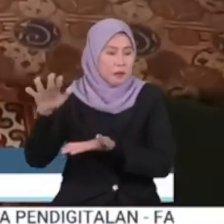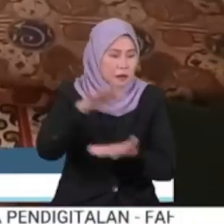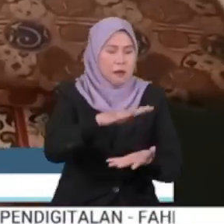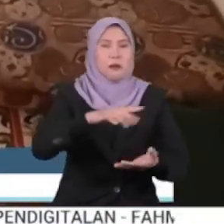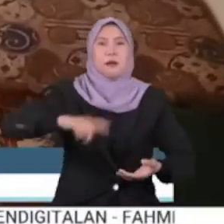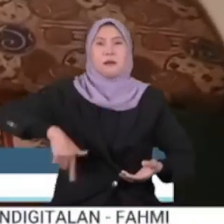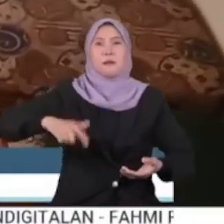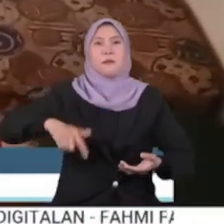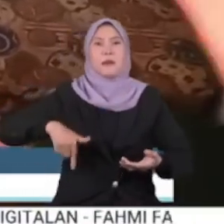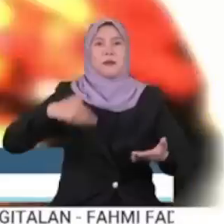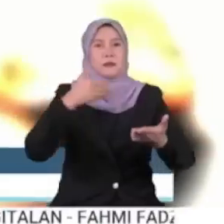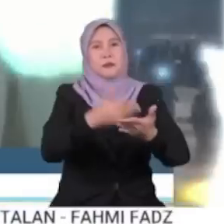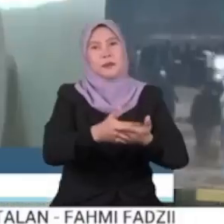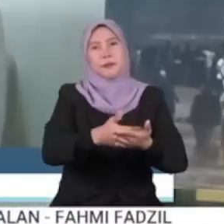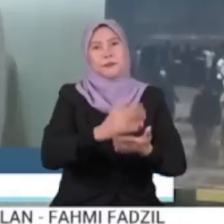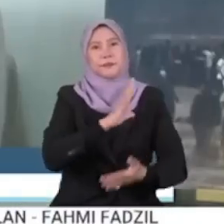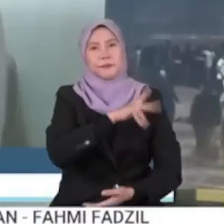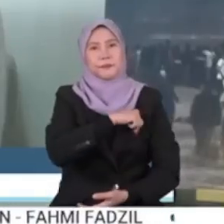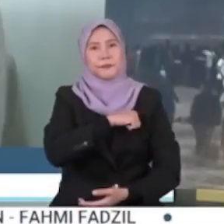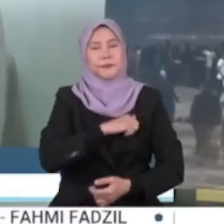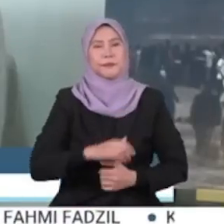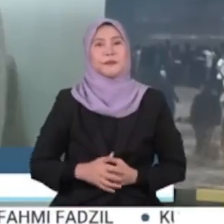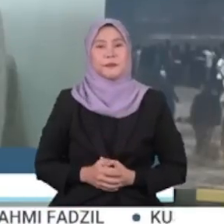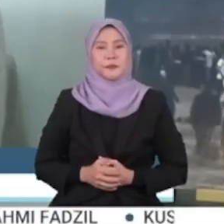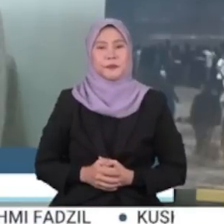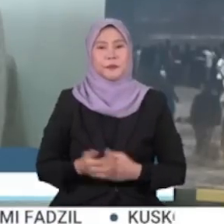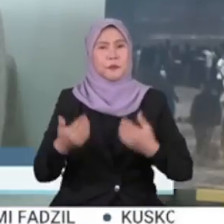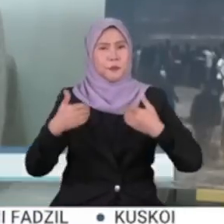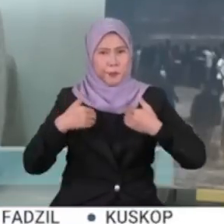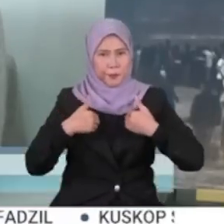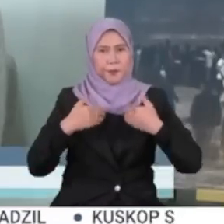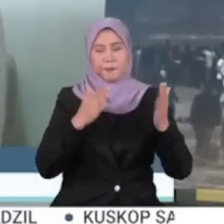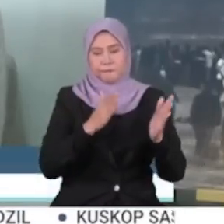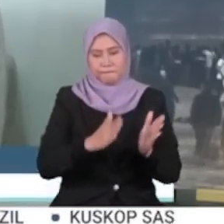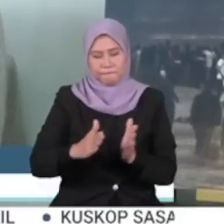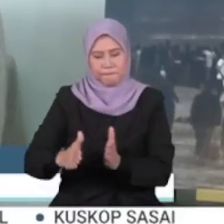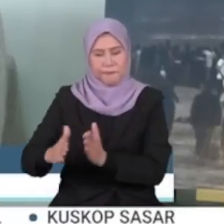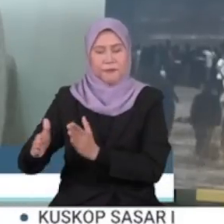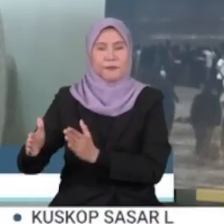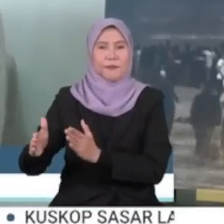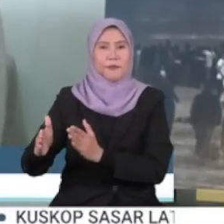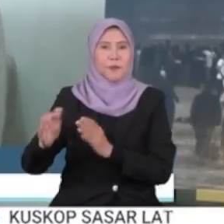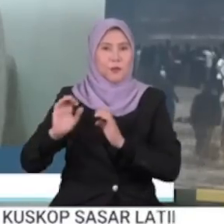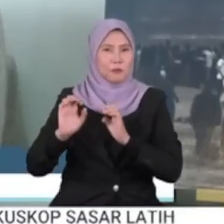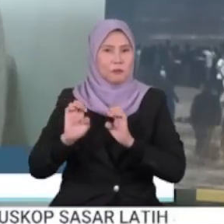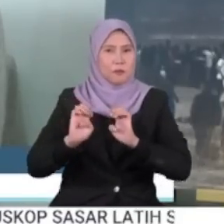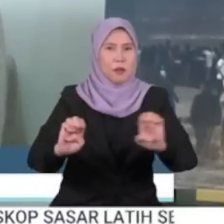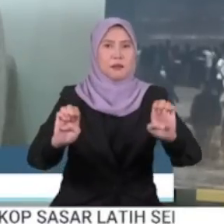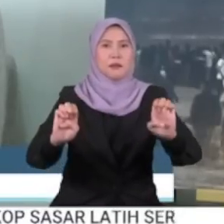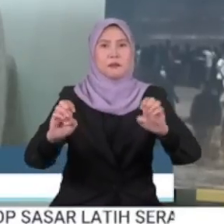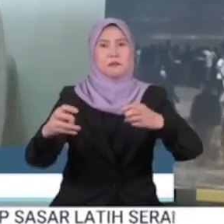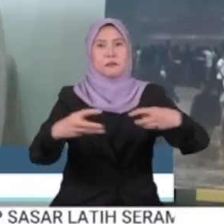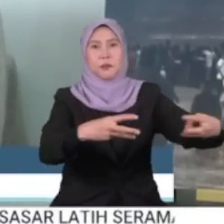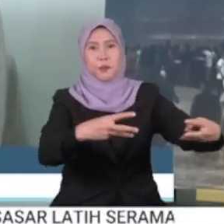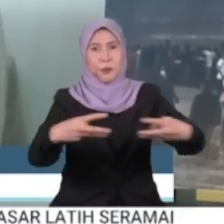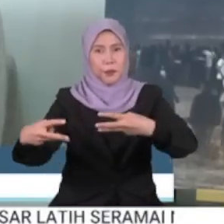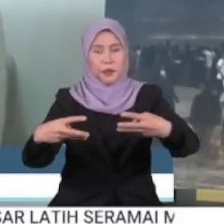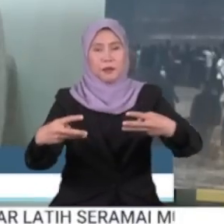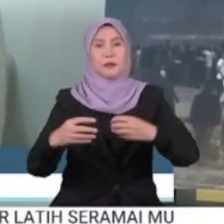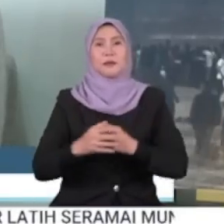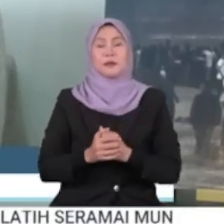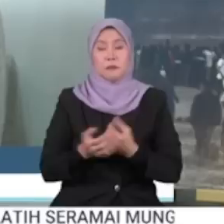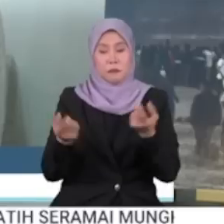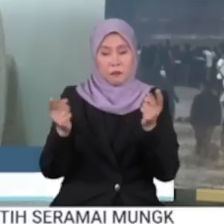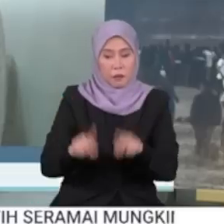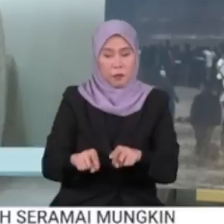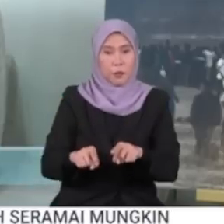lambat sampai. Kita ada plan strategi untuk berdepan dengan kecemasan dan peperangan. Dan bila itu